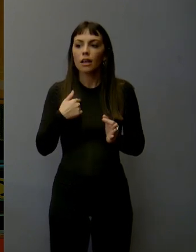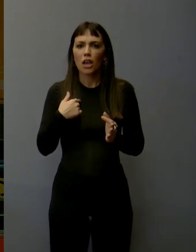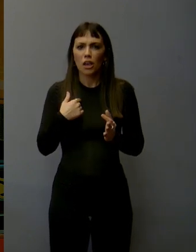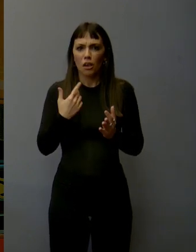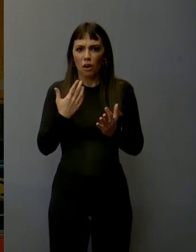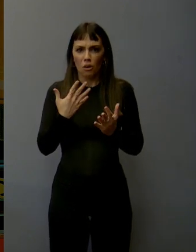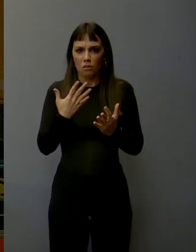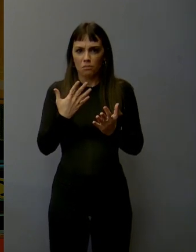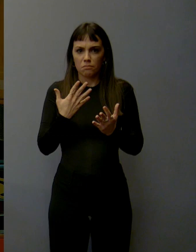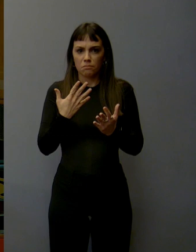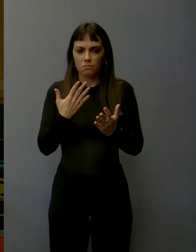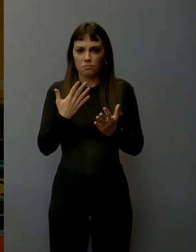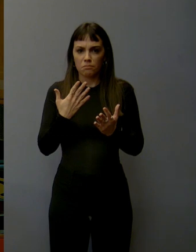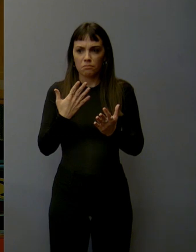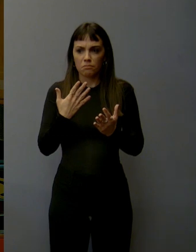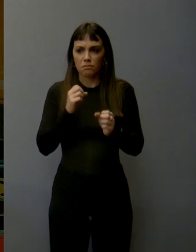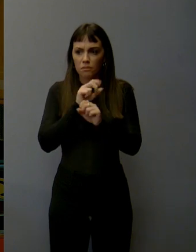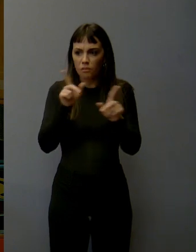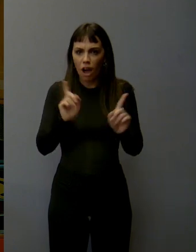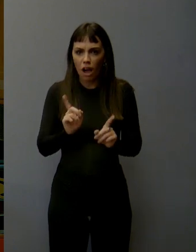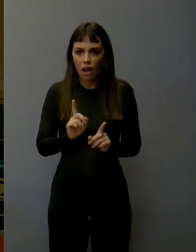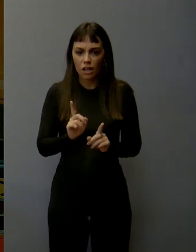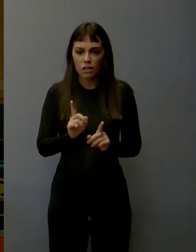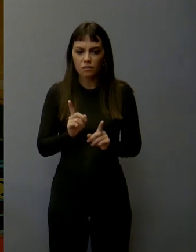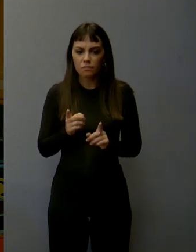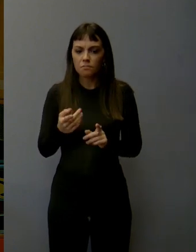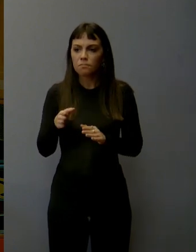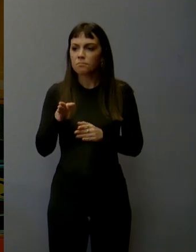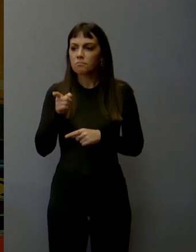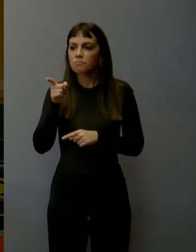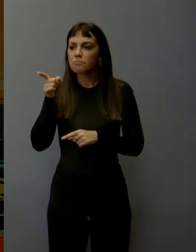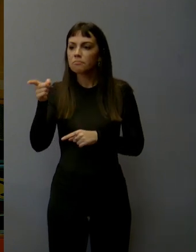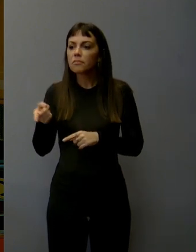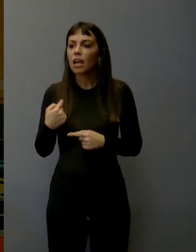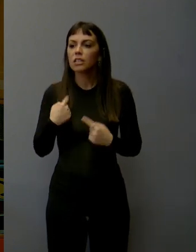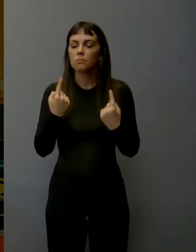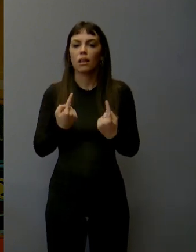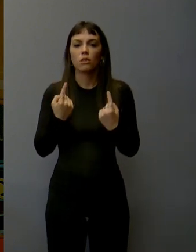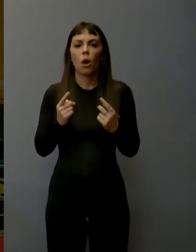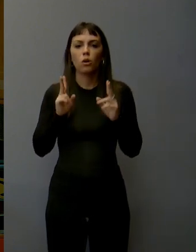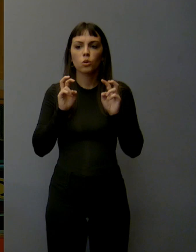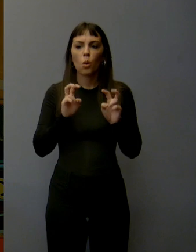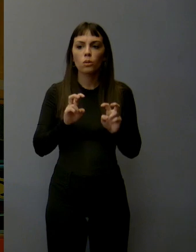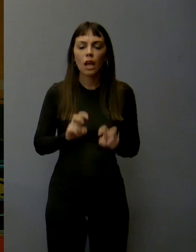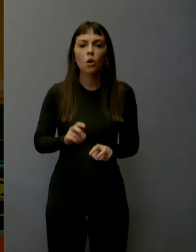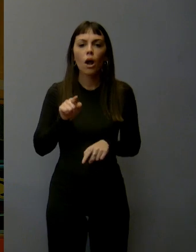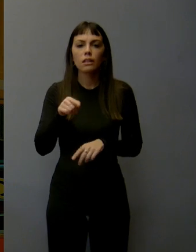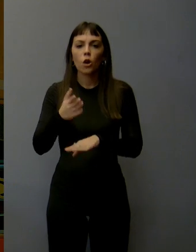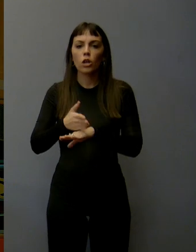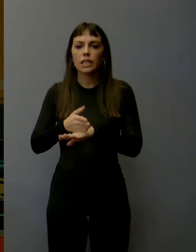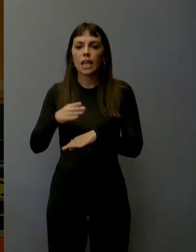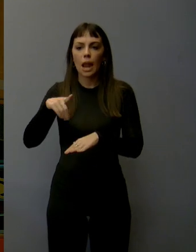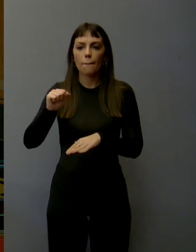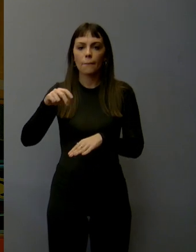lì ci dovrebbe essere anche il consigliere Pandolfo che sta che sta accertando la